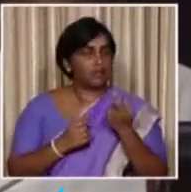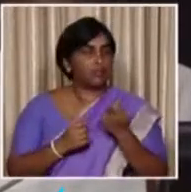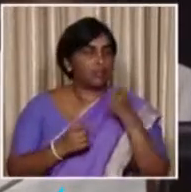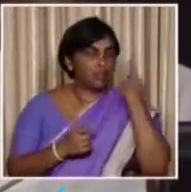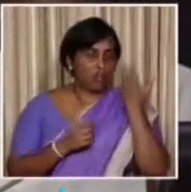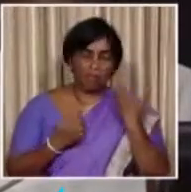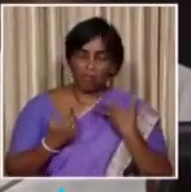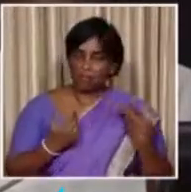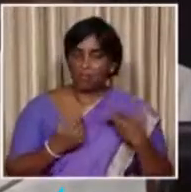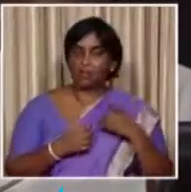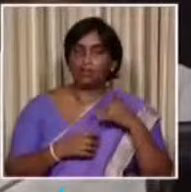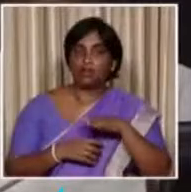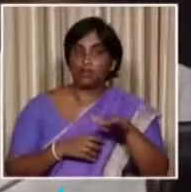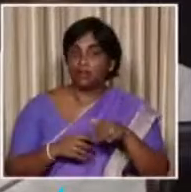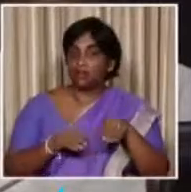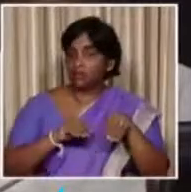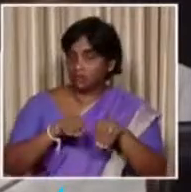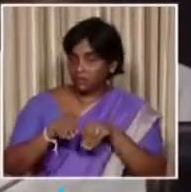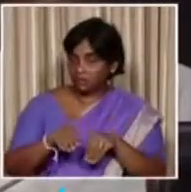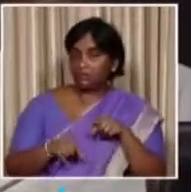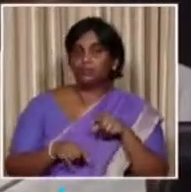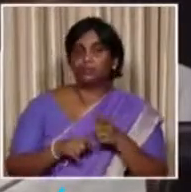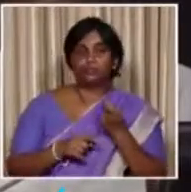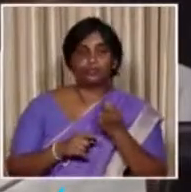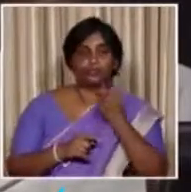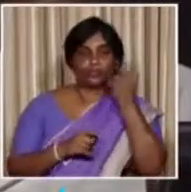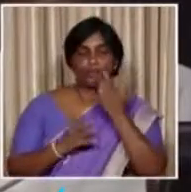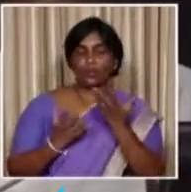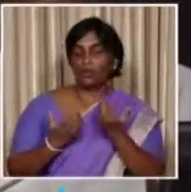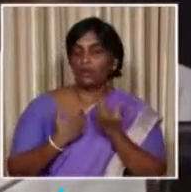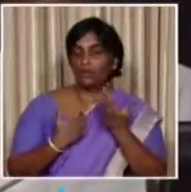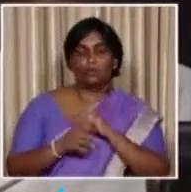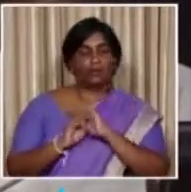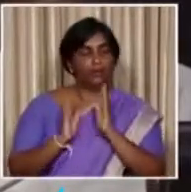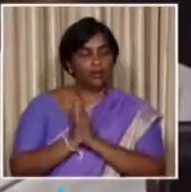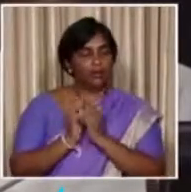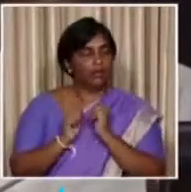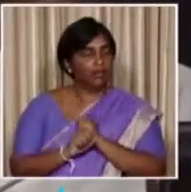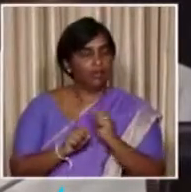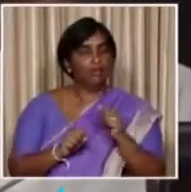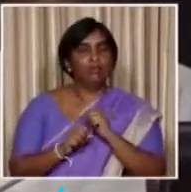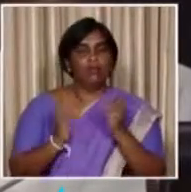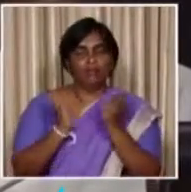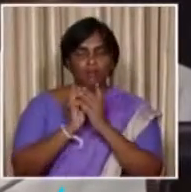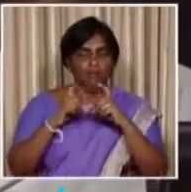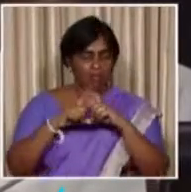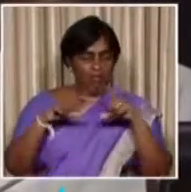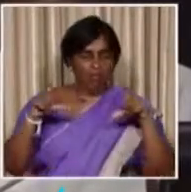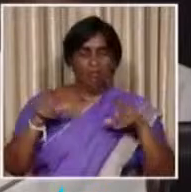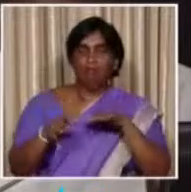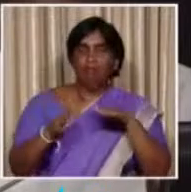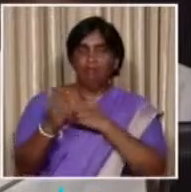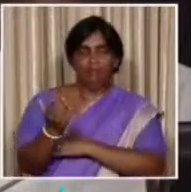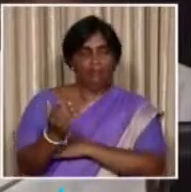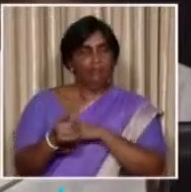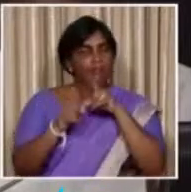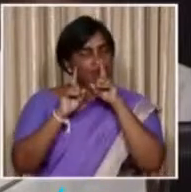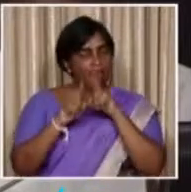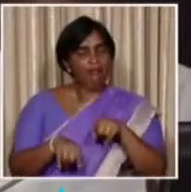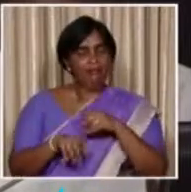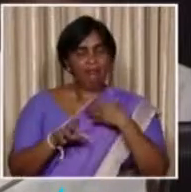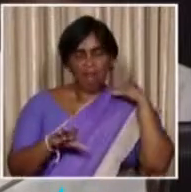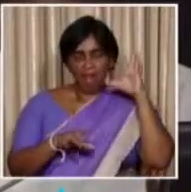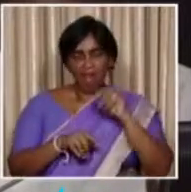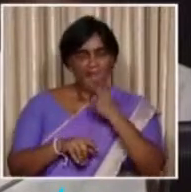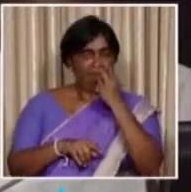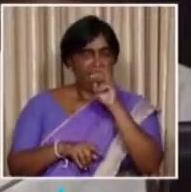ටිකක් හොයාගන්න බෑ. ඉඩම වගා කරගන්නට සල්ලි ටිකක් හොයාගන්නට බෑ. මේ මොනවත්වත් නෑ. බල කොළ කෑල්ලක් අතේ තියෙනවා. ඉතින් මෙන්න මේක එදා